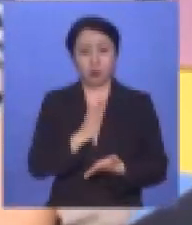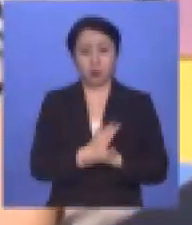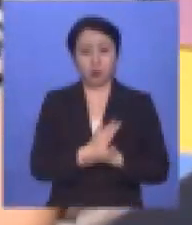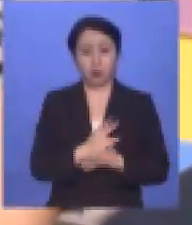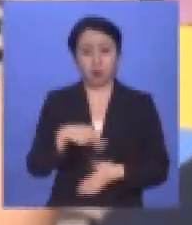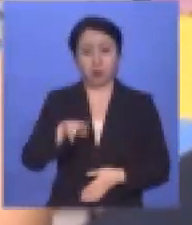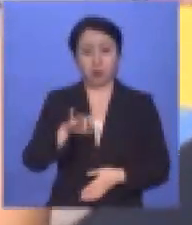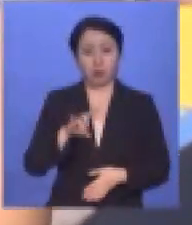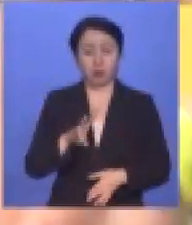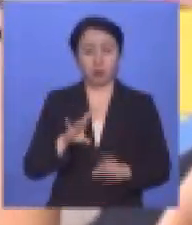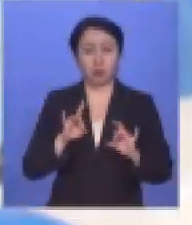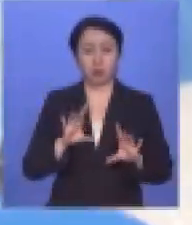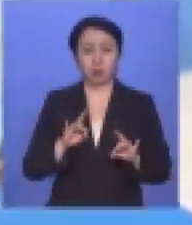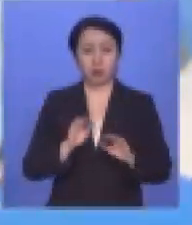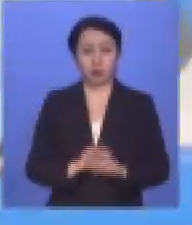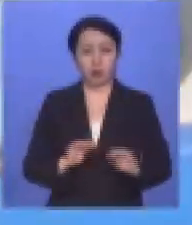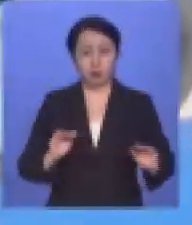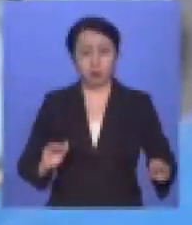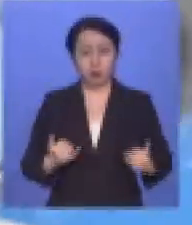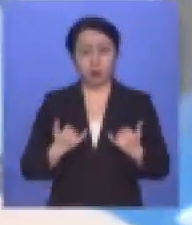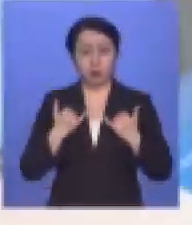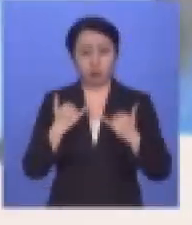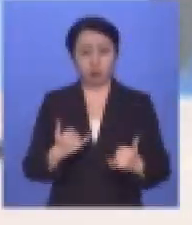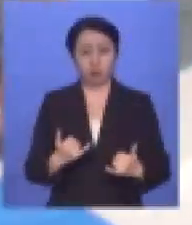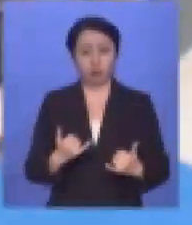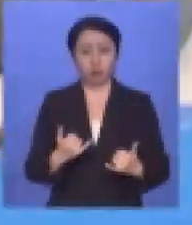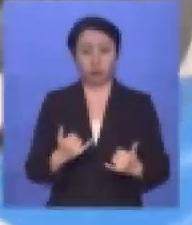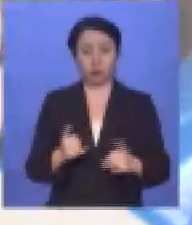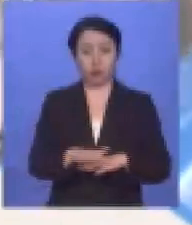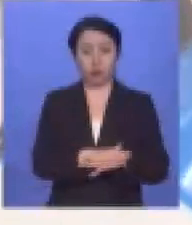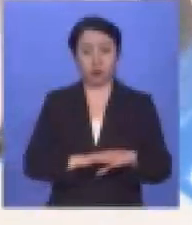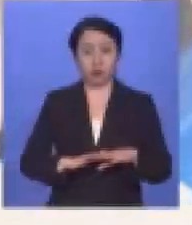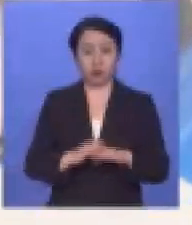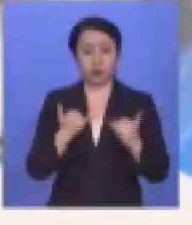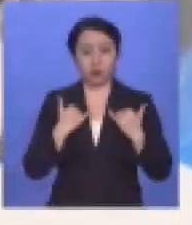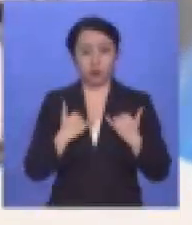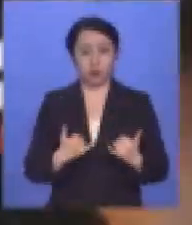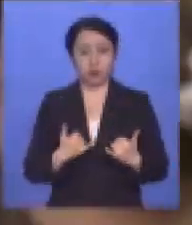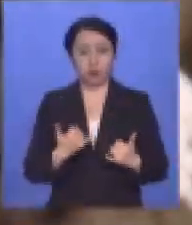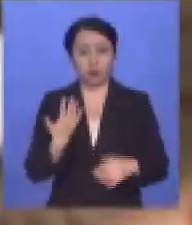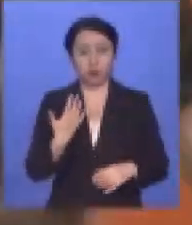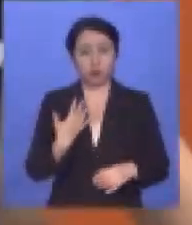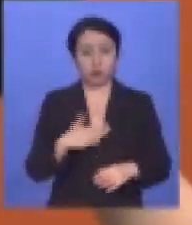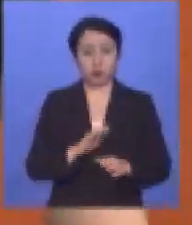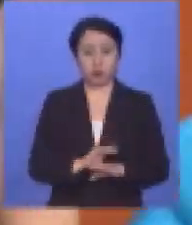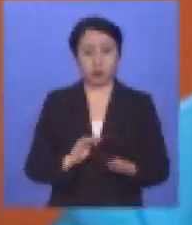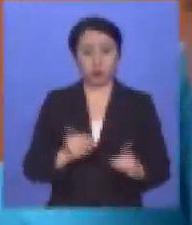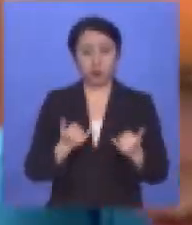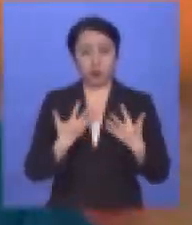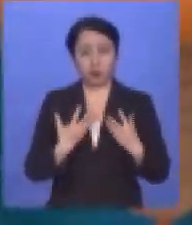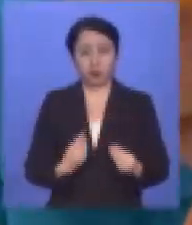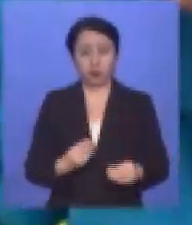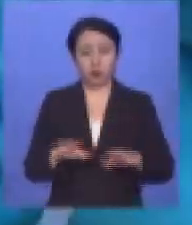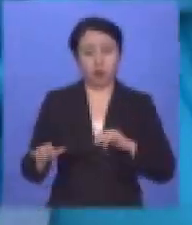бірі Даун синдромы бар балаларды қолдауға арналған Солнечный дом қоғамдық қоры. Оған қазіргі таңда 50-ге жуық адам мүше. Бүгінгі